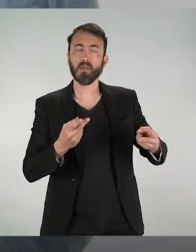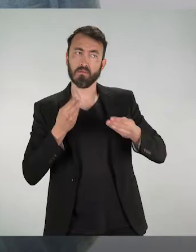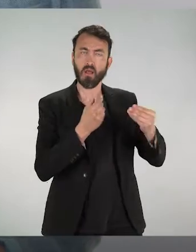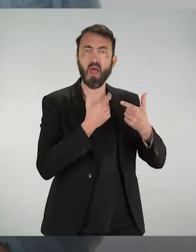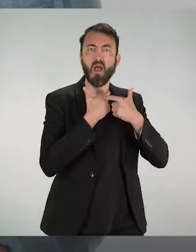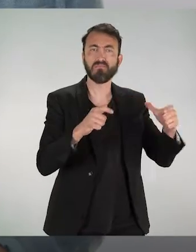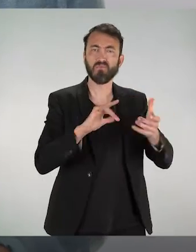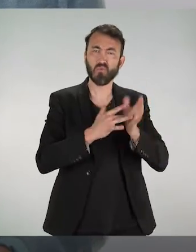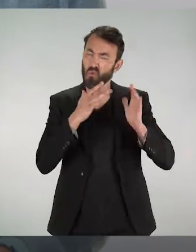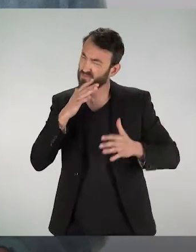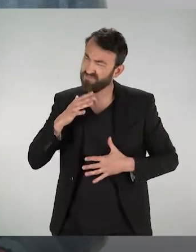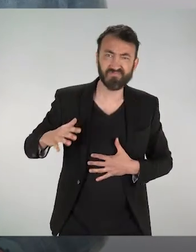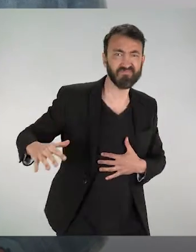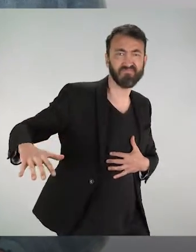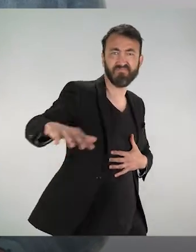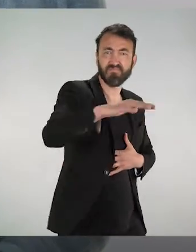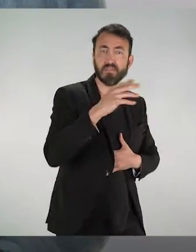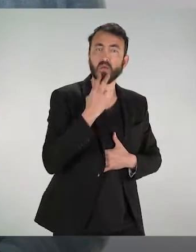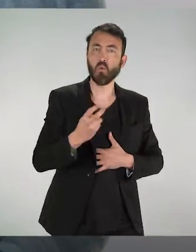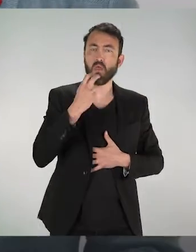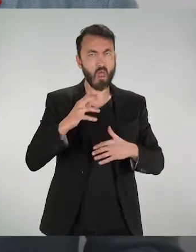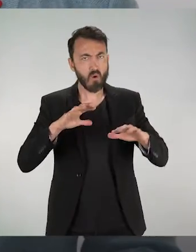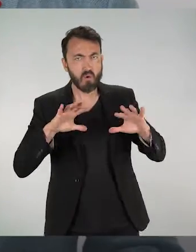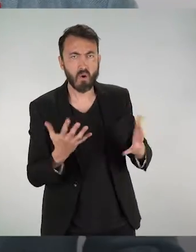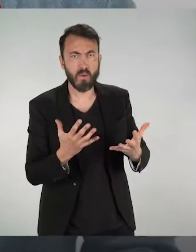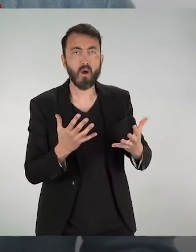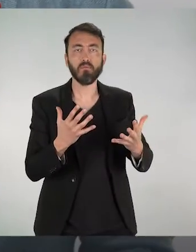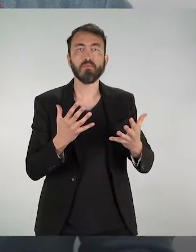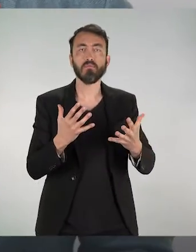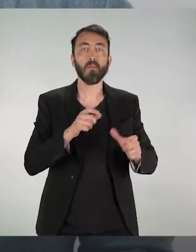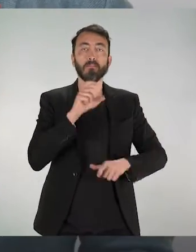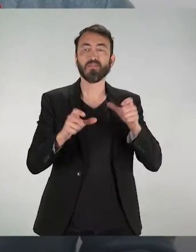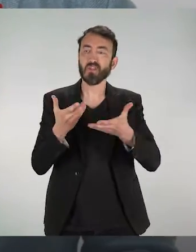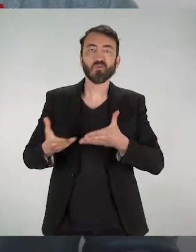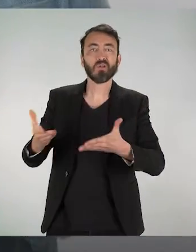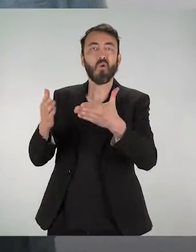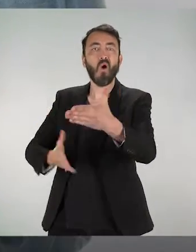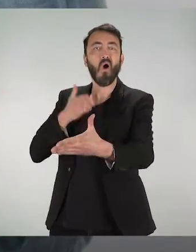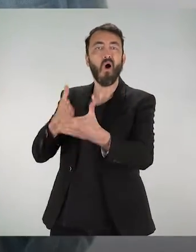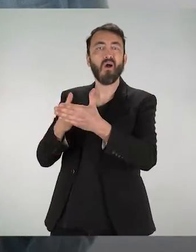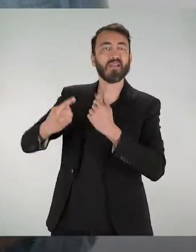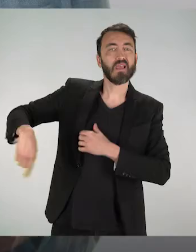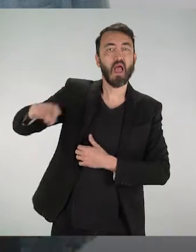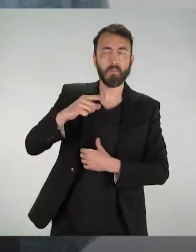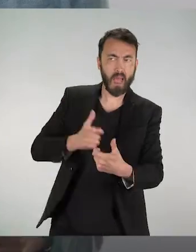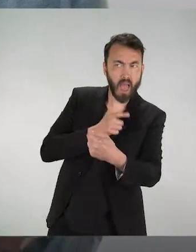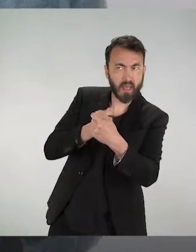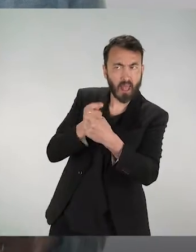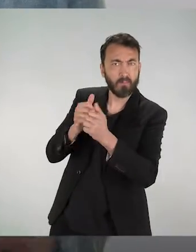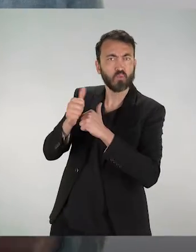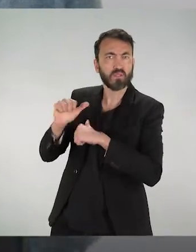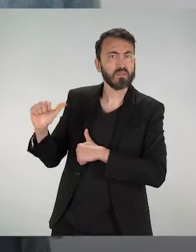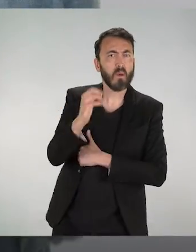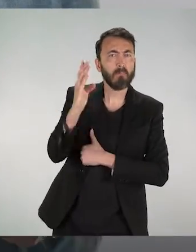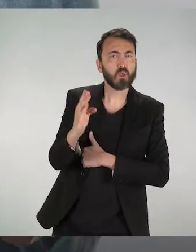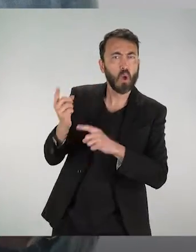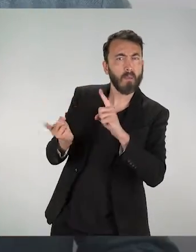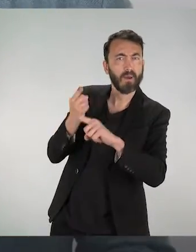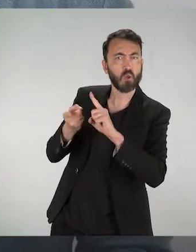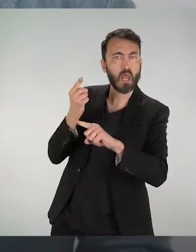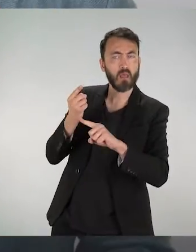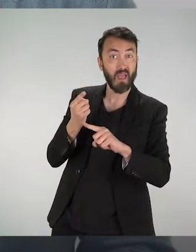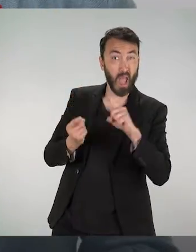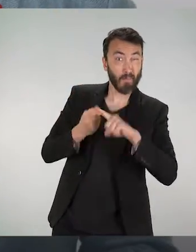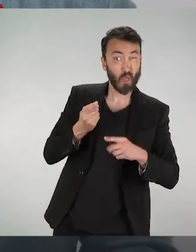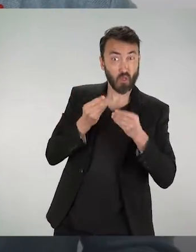handicap est une condition essentielle pour réussir cette société inclusive. L'action publique doit être comprise par tous.